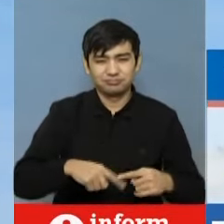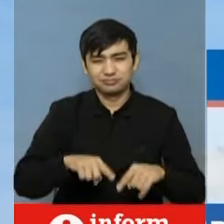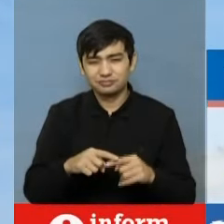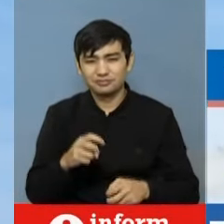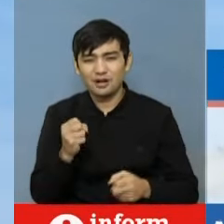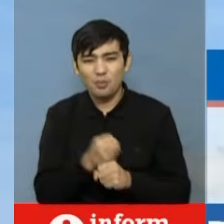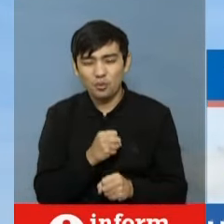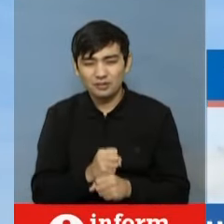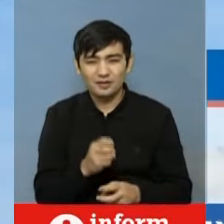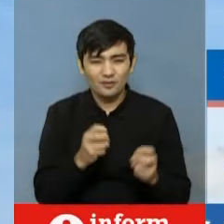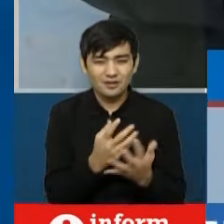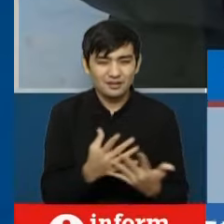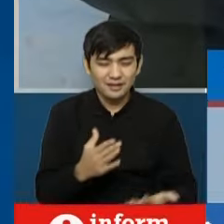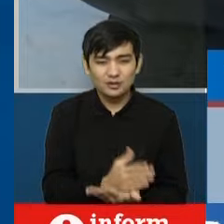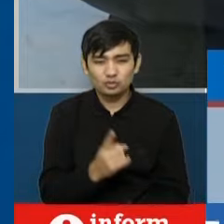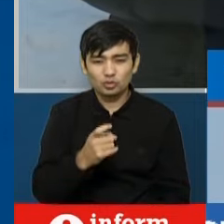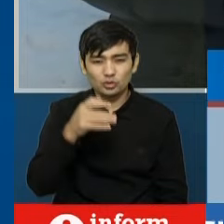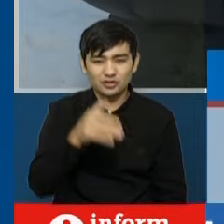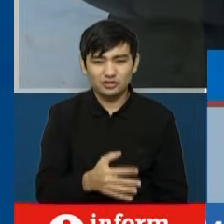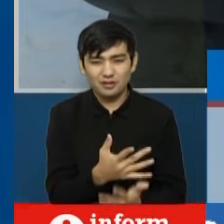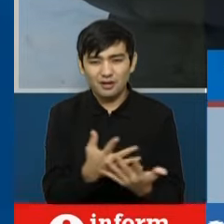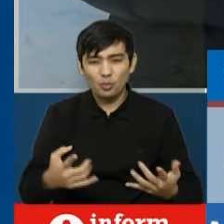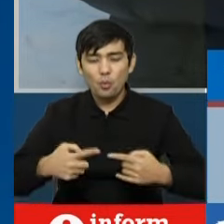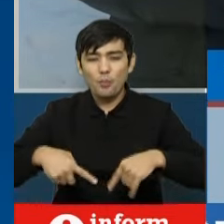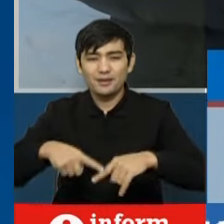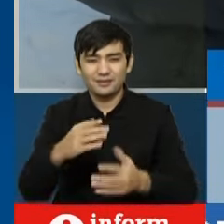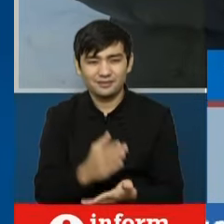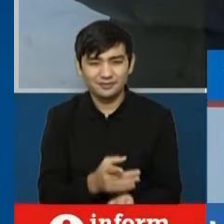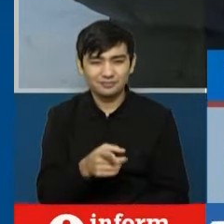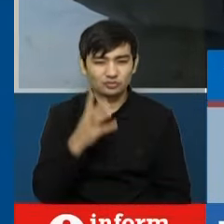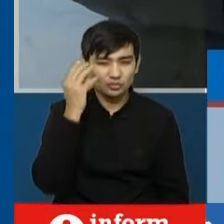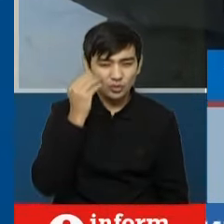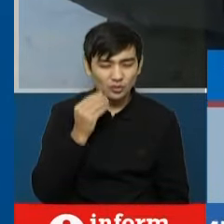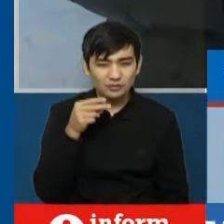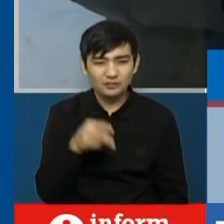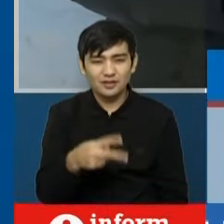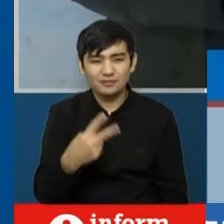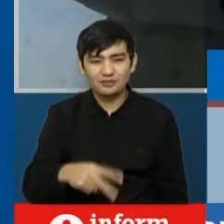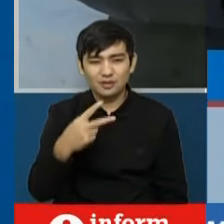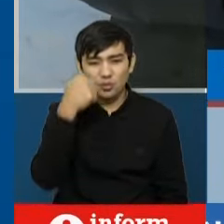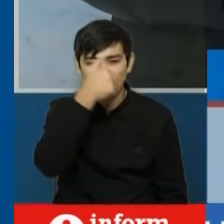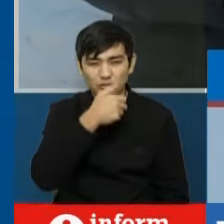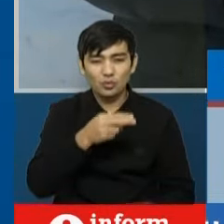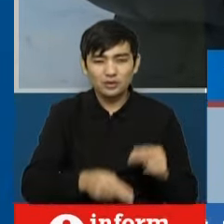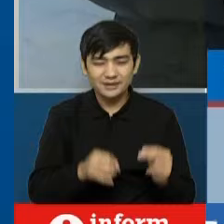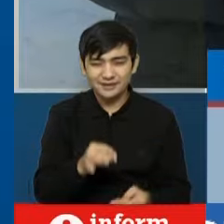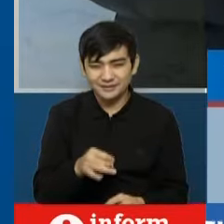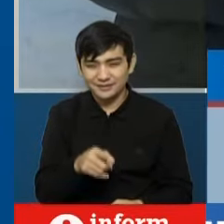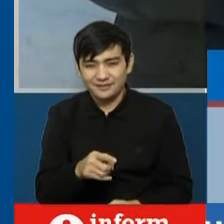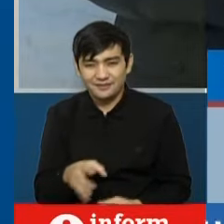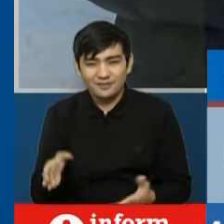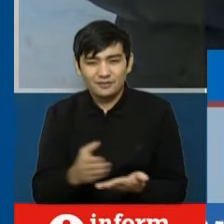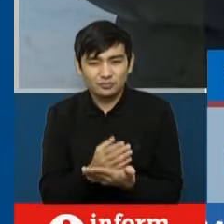речь идет о более чем 100 тысячах различных объектов. И это цифры на конец 2022 года. Поводом для